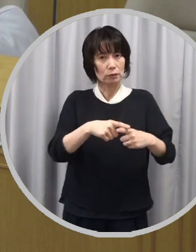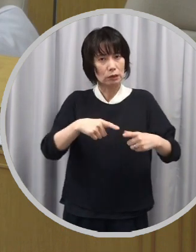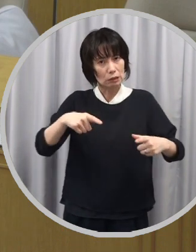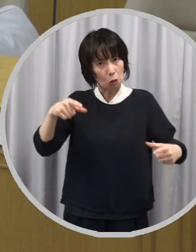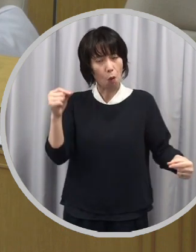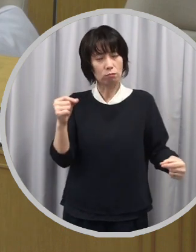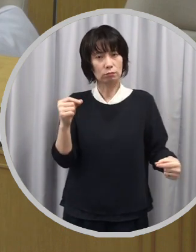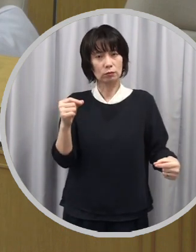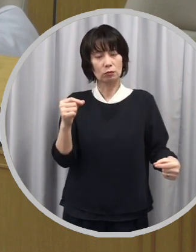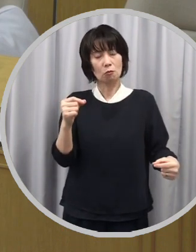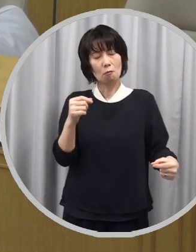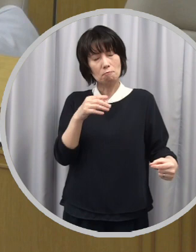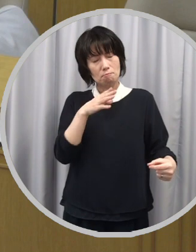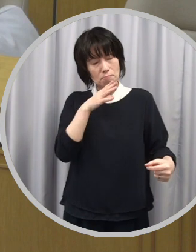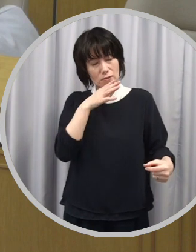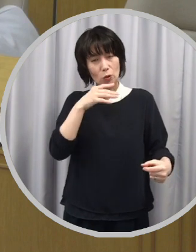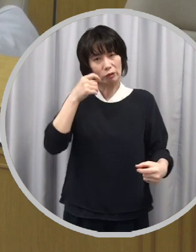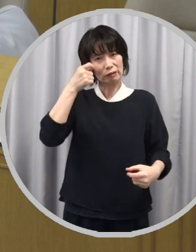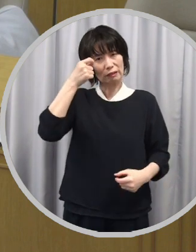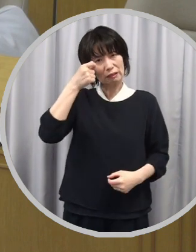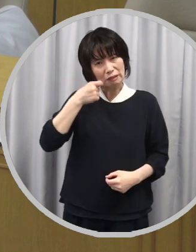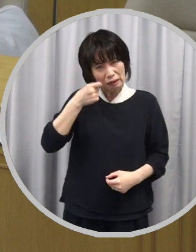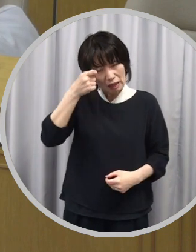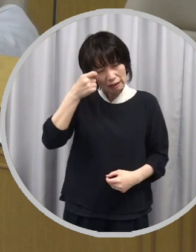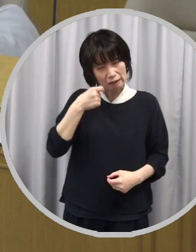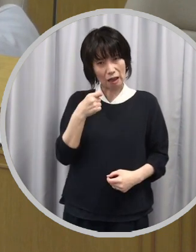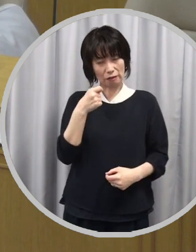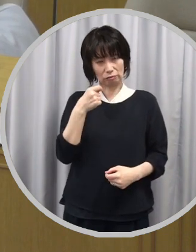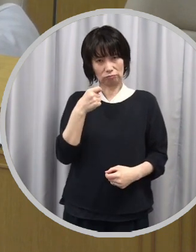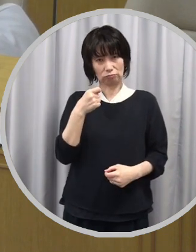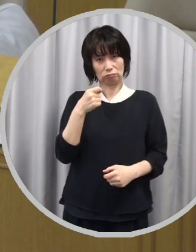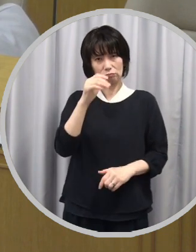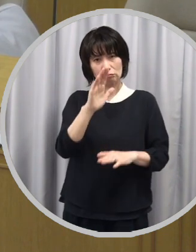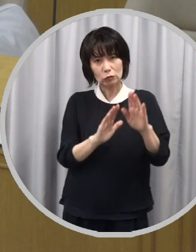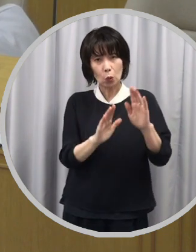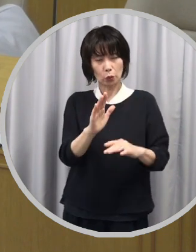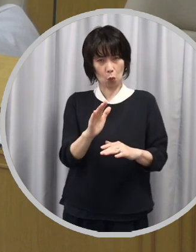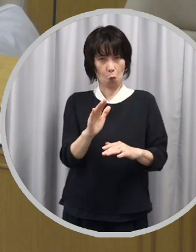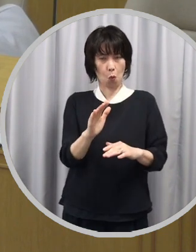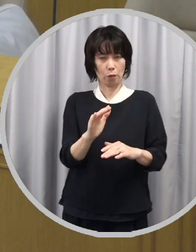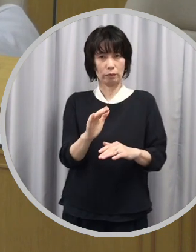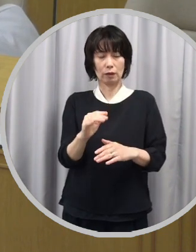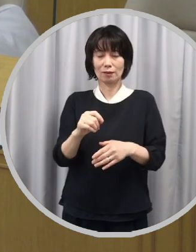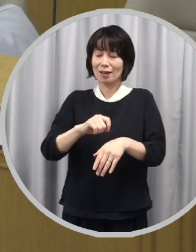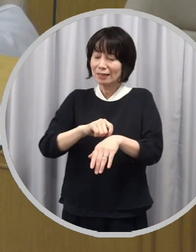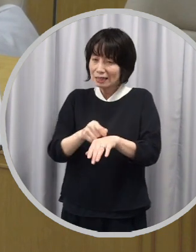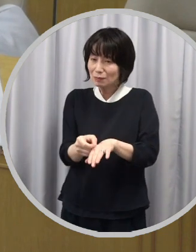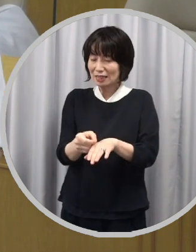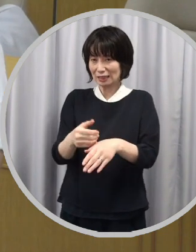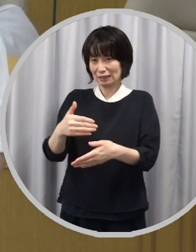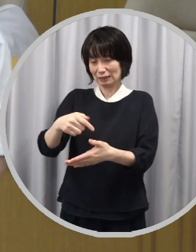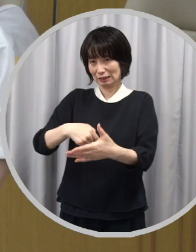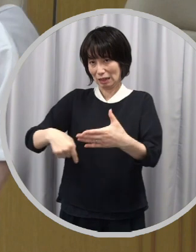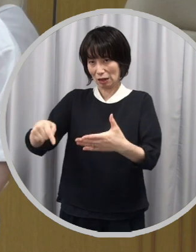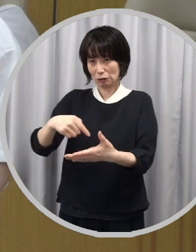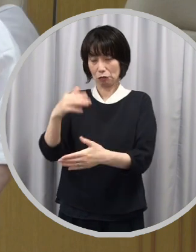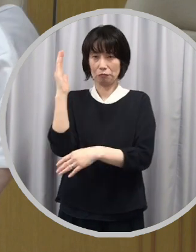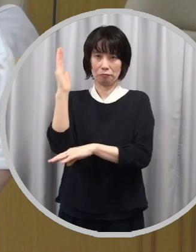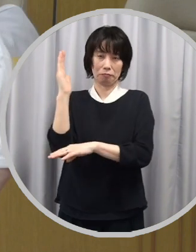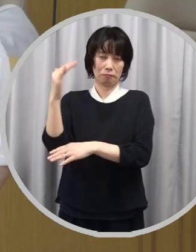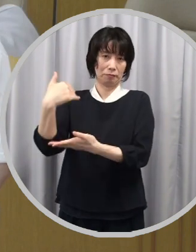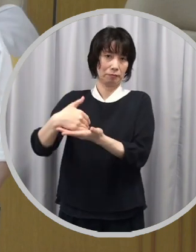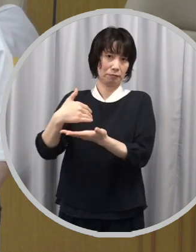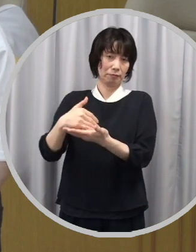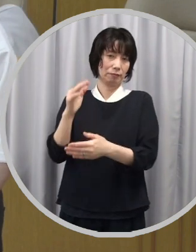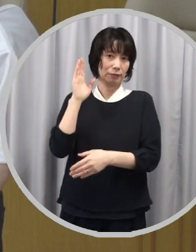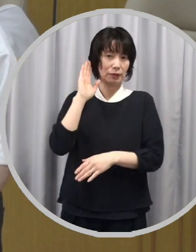国は本当に情けない国に今なろうとしているんじゃないかというような大変手厳しい講演を聞か